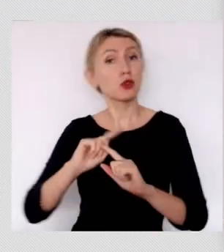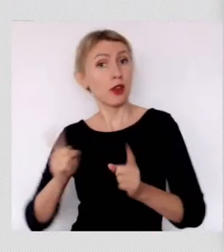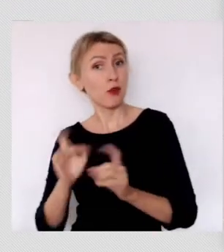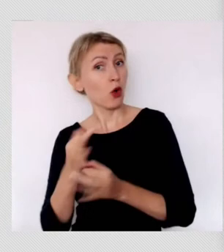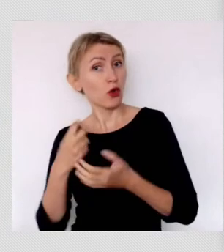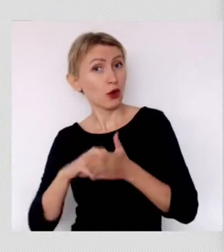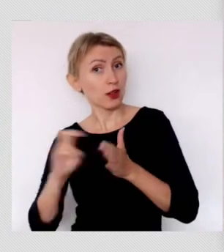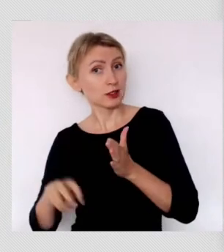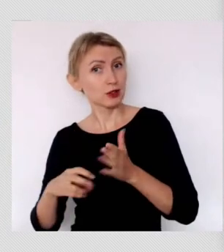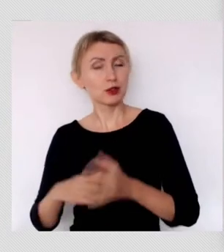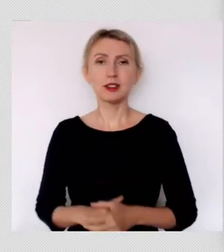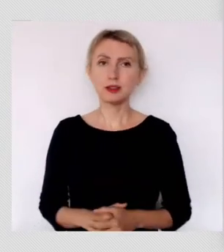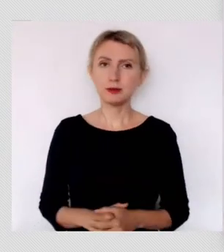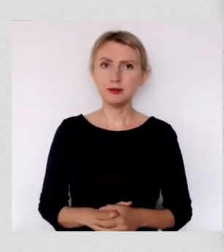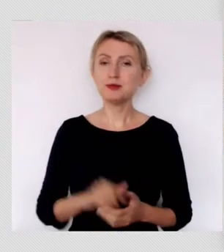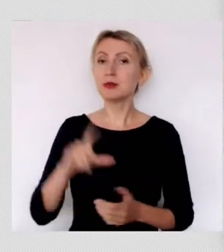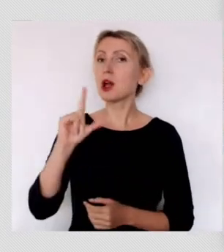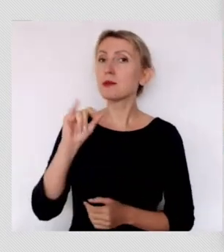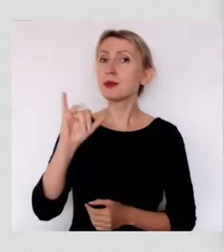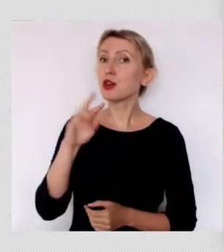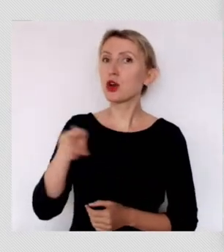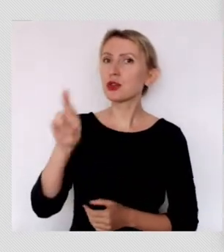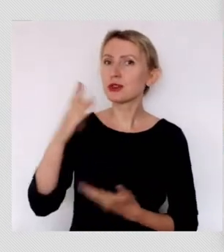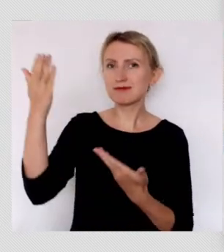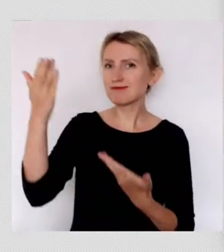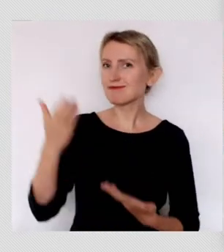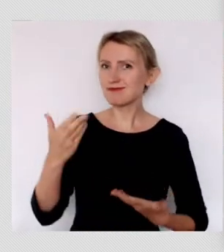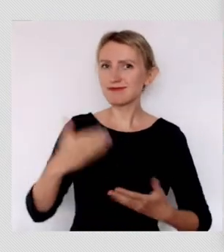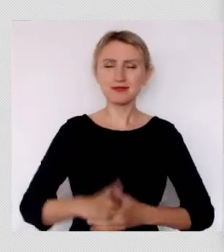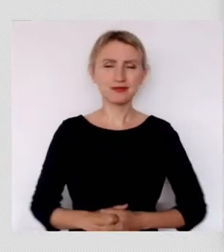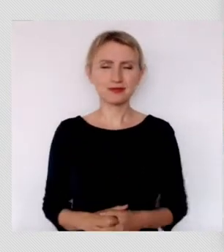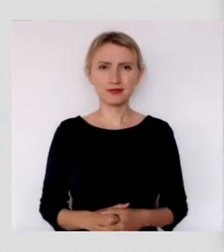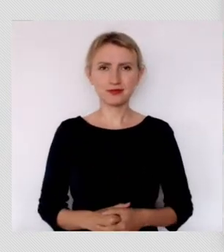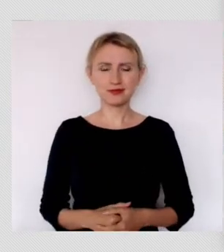zrezygnować. Piotrze, profesor Piotr Uziębło, bardzo proszę.